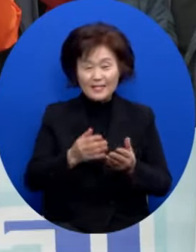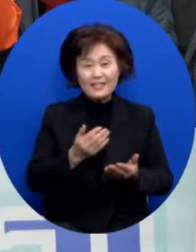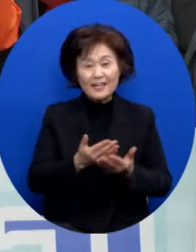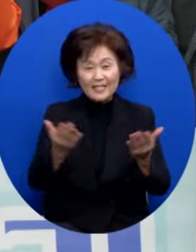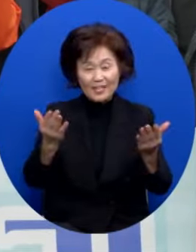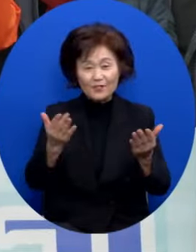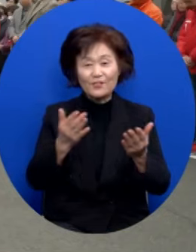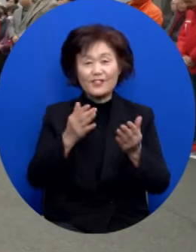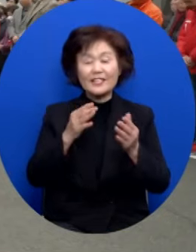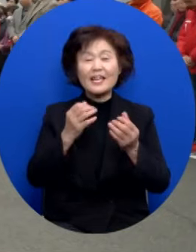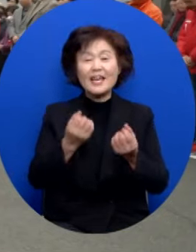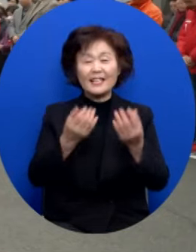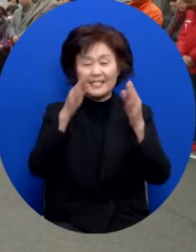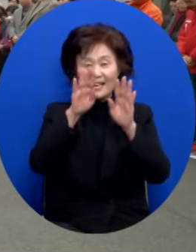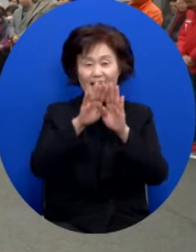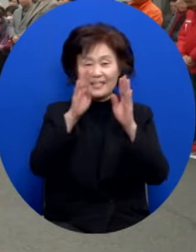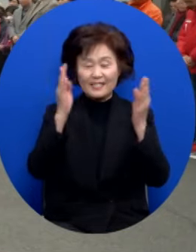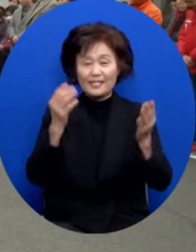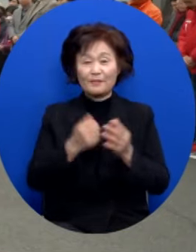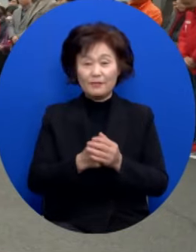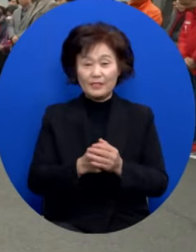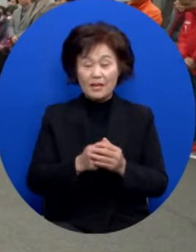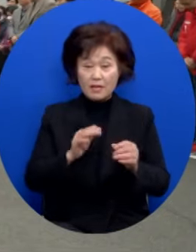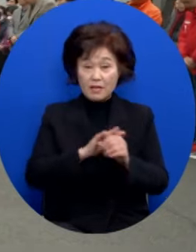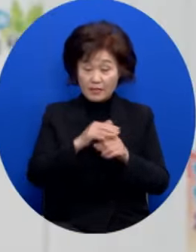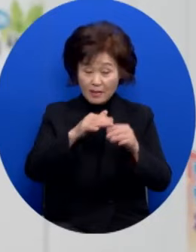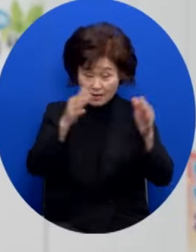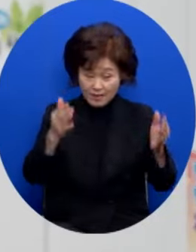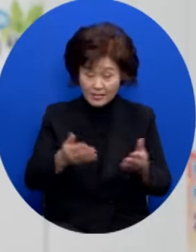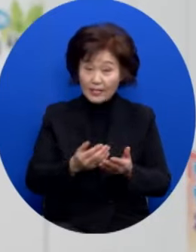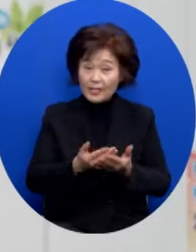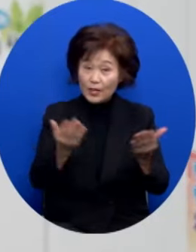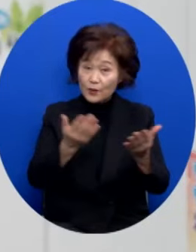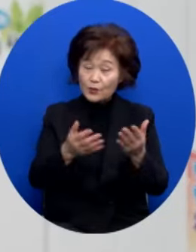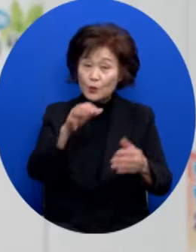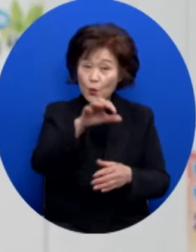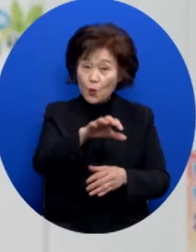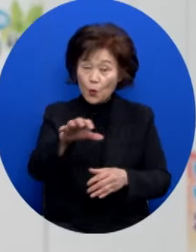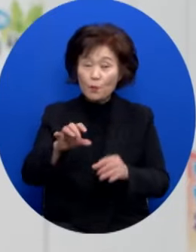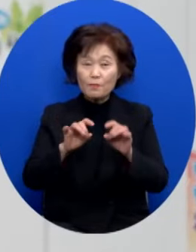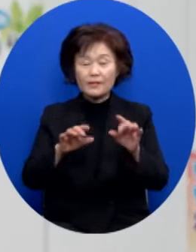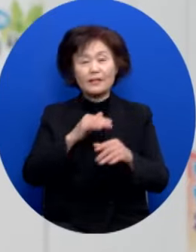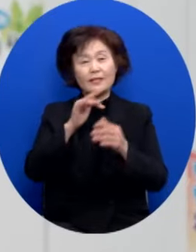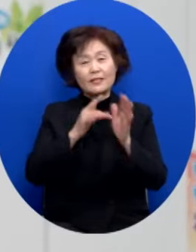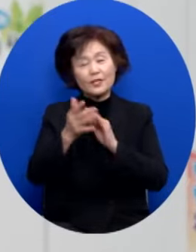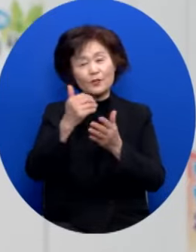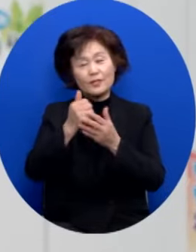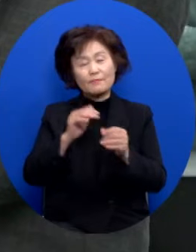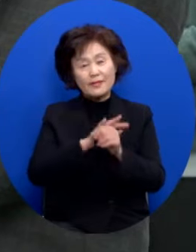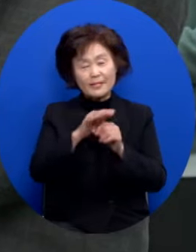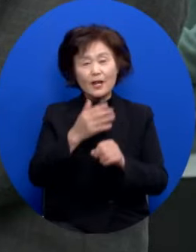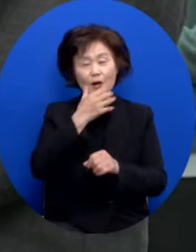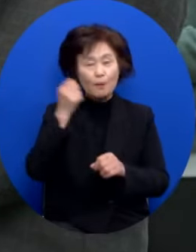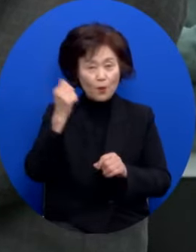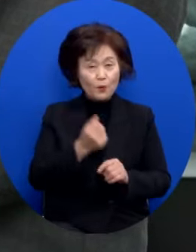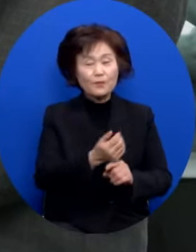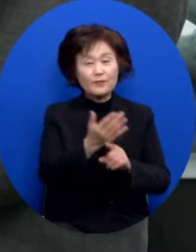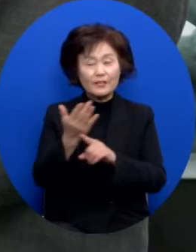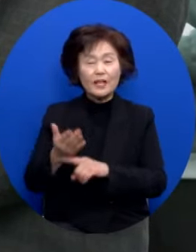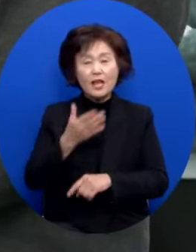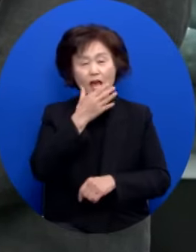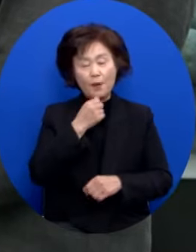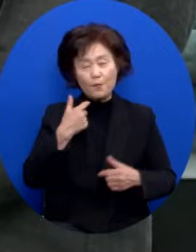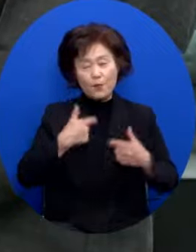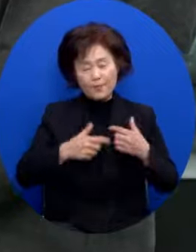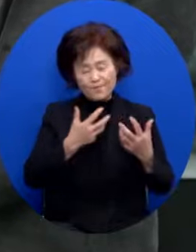대구 부관교회 김성일 목사는 이 사랑의 상자가 나눠지는 곳마다 예수님의 사랑과 복음이 전해져 행복과